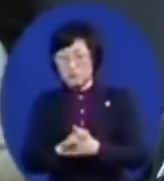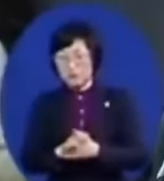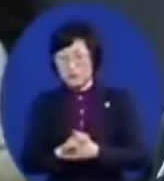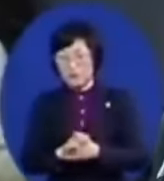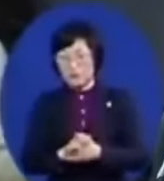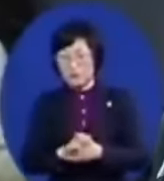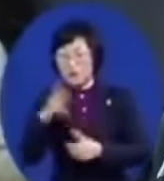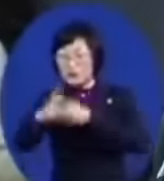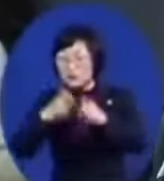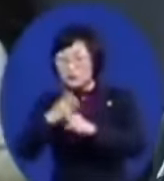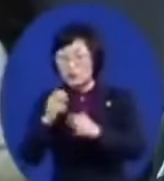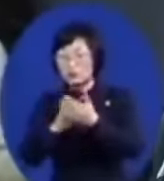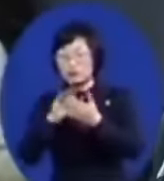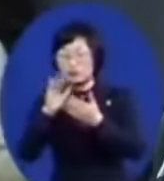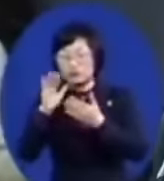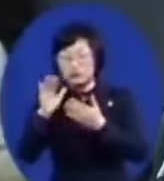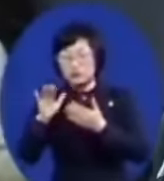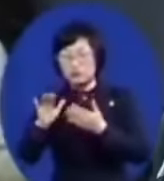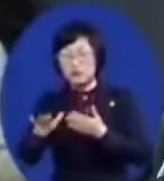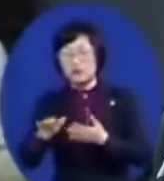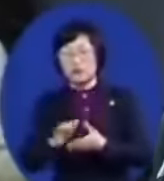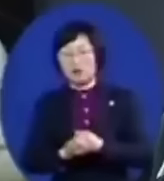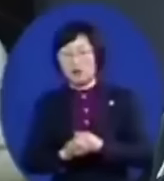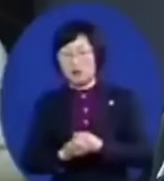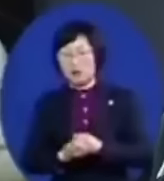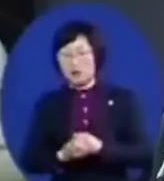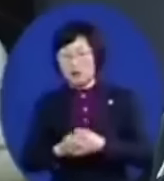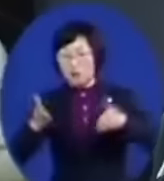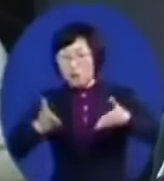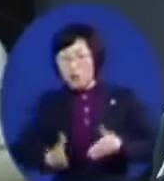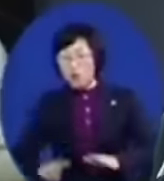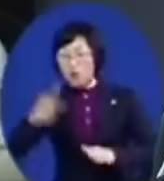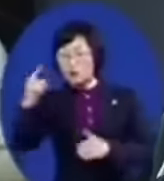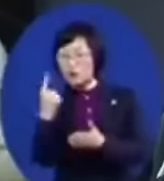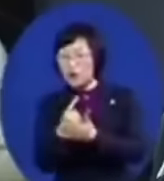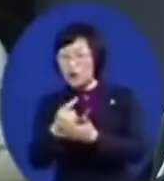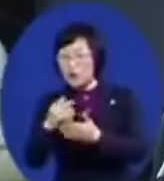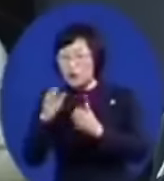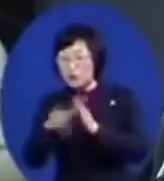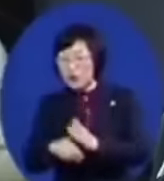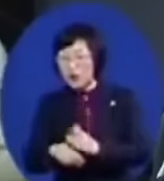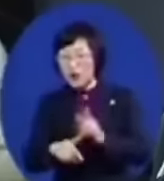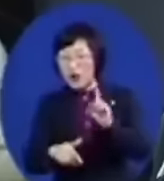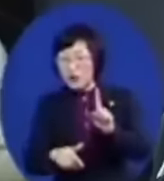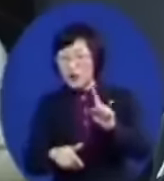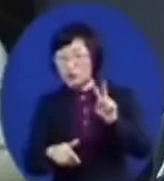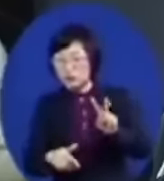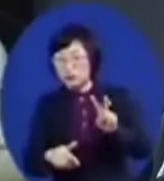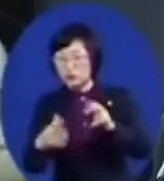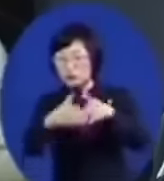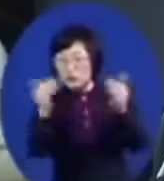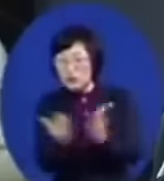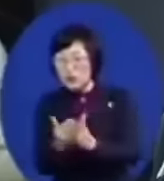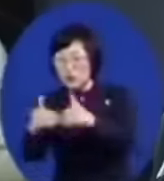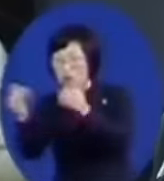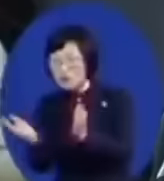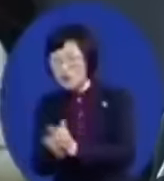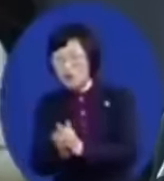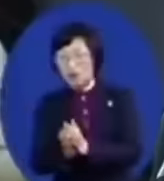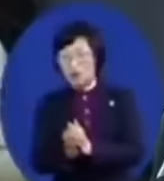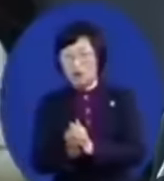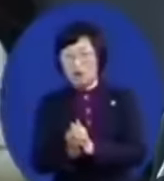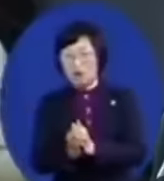그가 20년 후에 고향으로 돌아갈 때 한 때 두 때 바다 모래같이 많은 짐승떼를